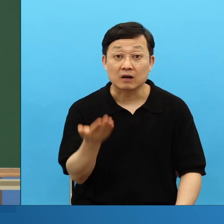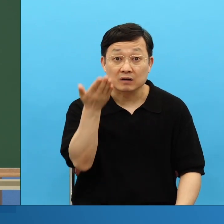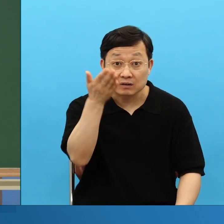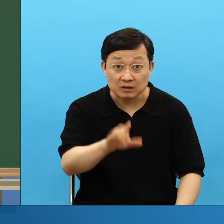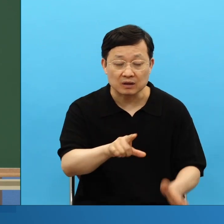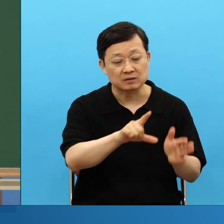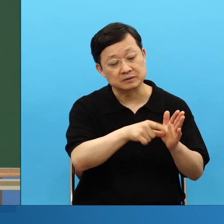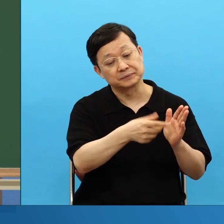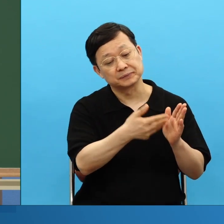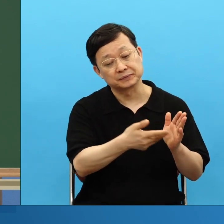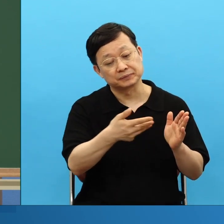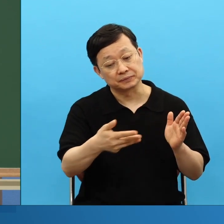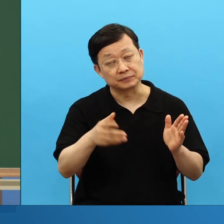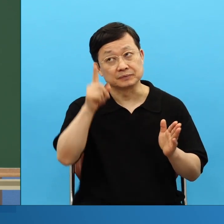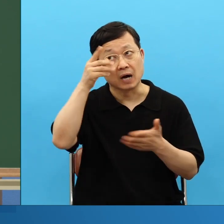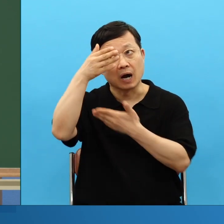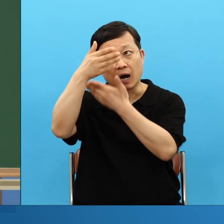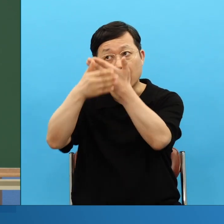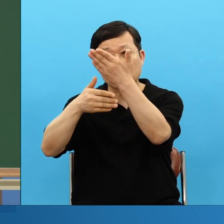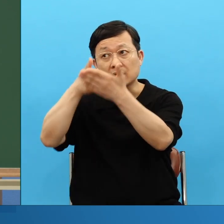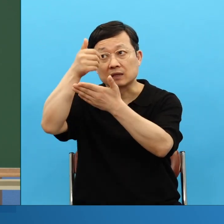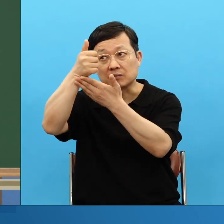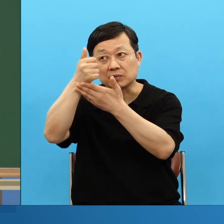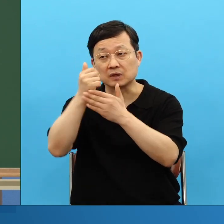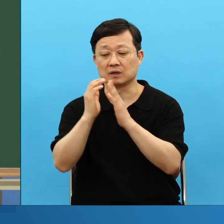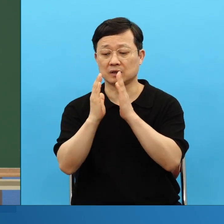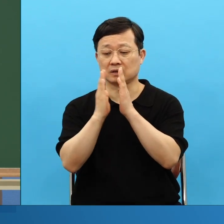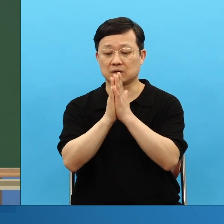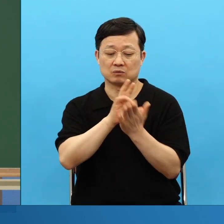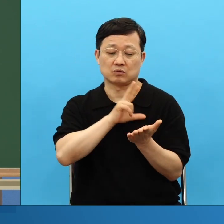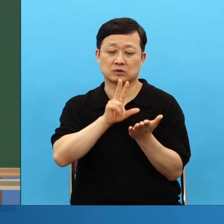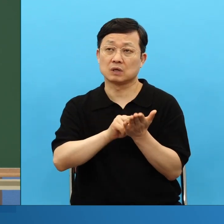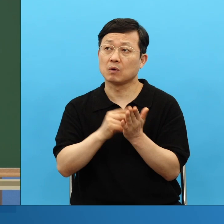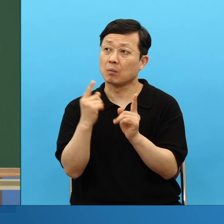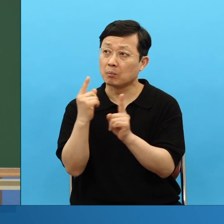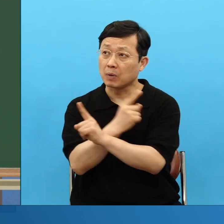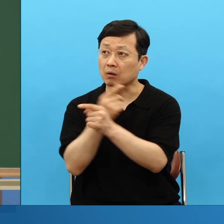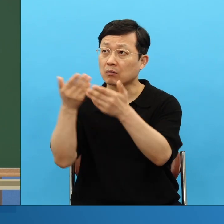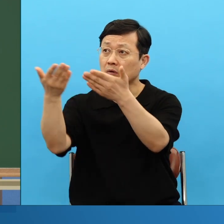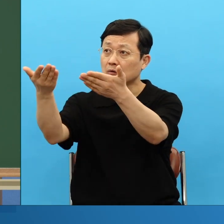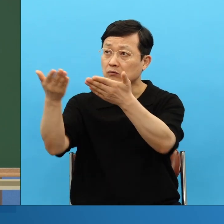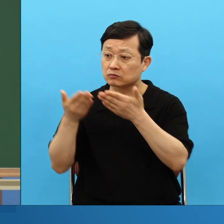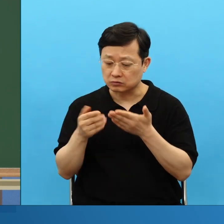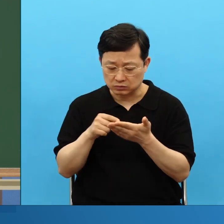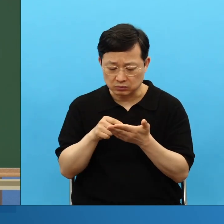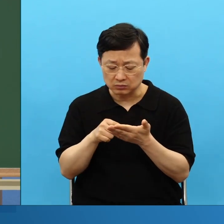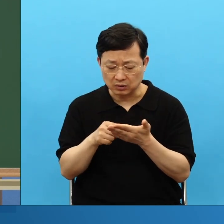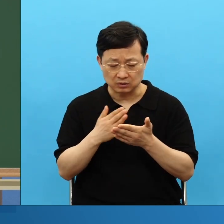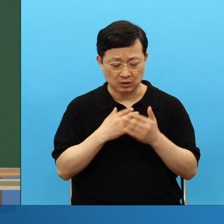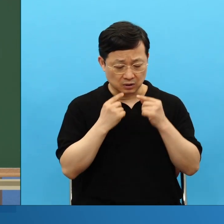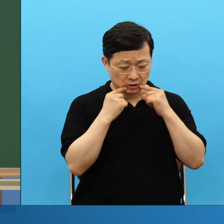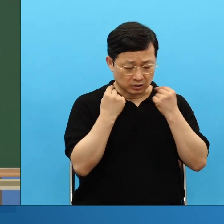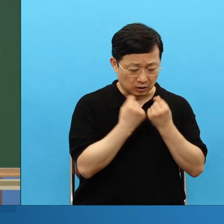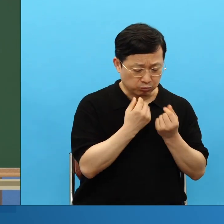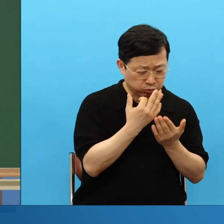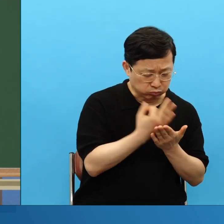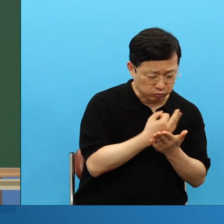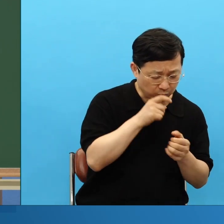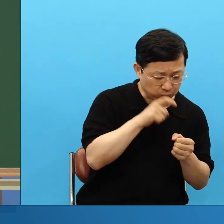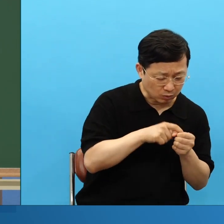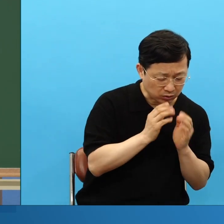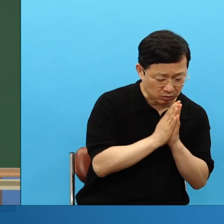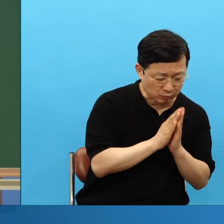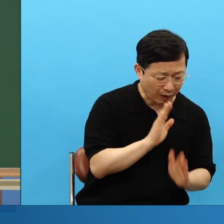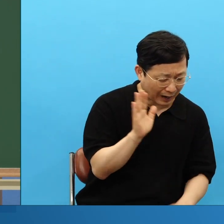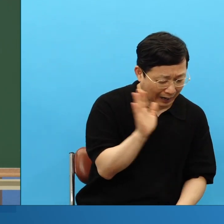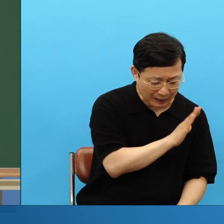저에게 기도 제목을 바꿔주셨어요. 제 기도 제목 말고 이제 유 목사님이